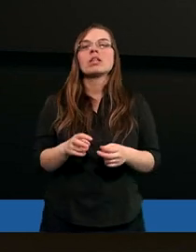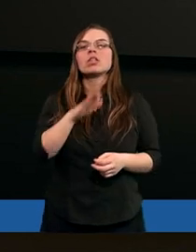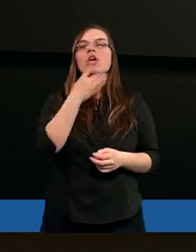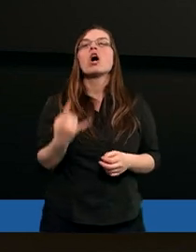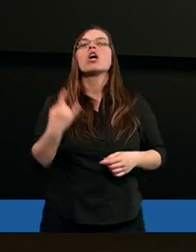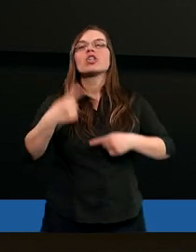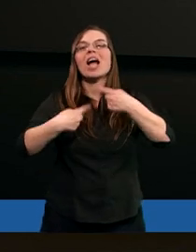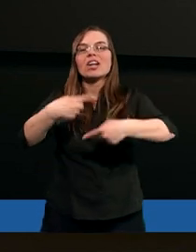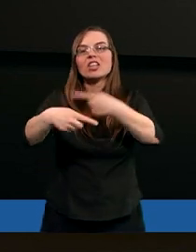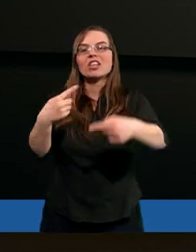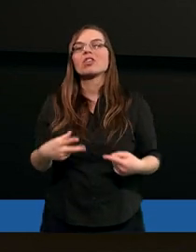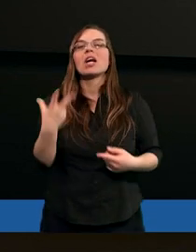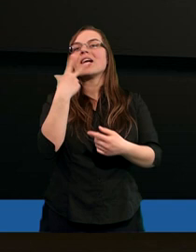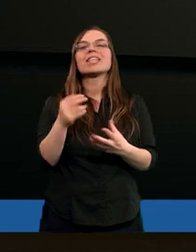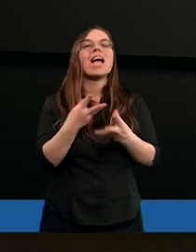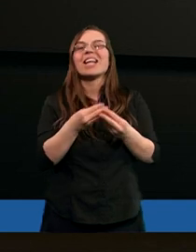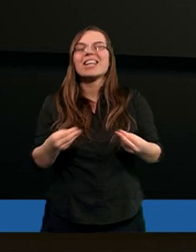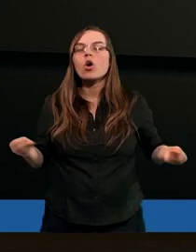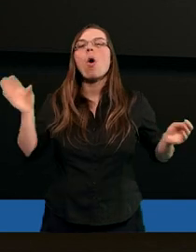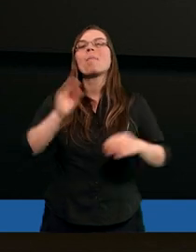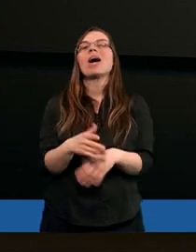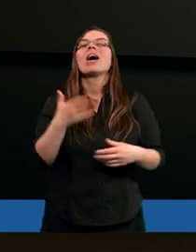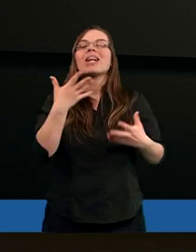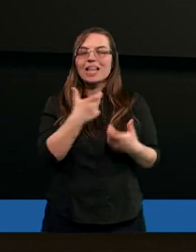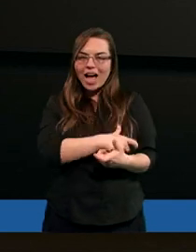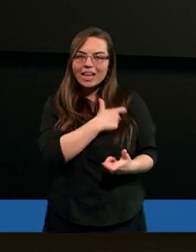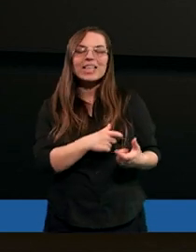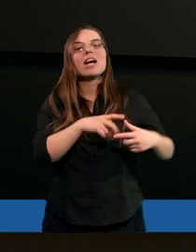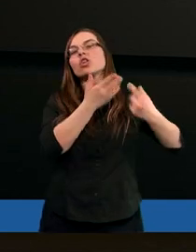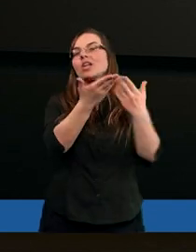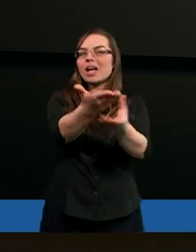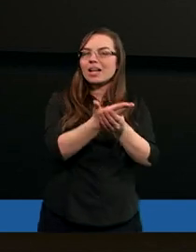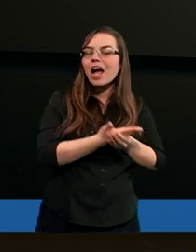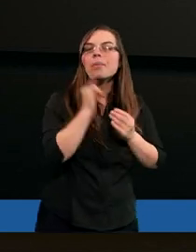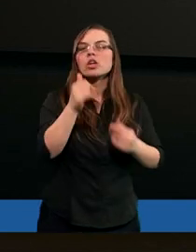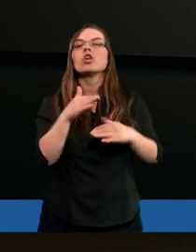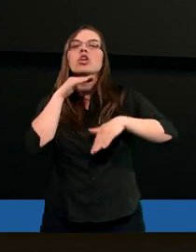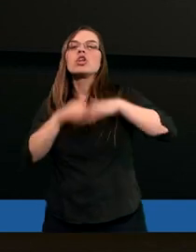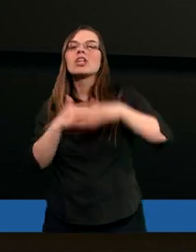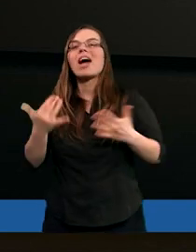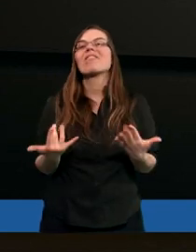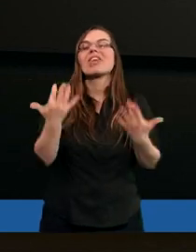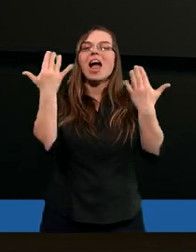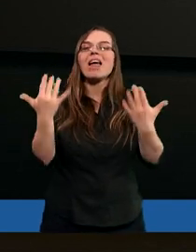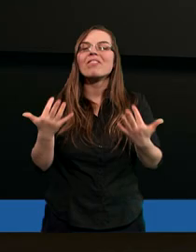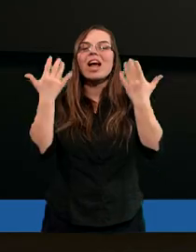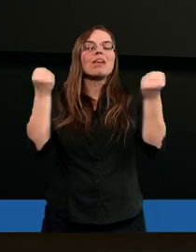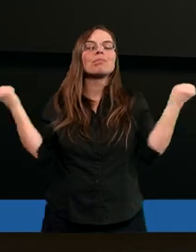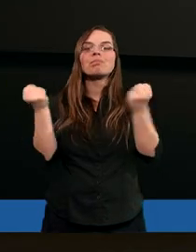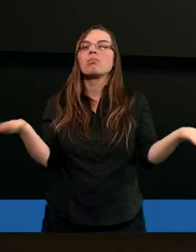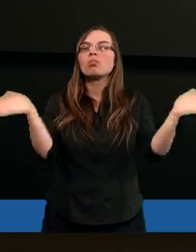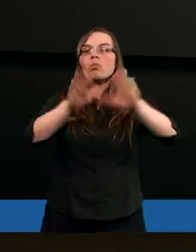Dziedzictwo Nieznikome. Serdecznie zapraszam i życzę wiele, wiele